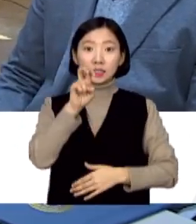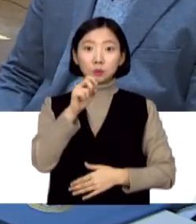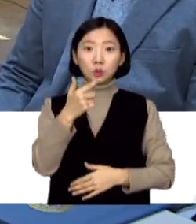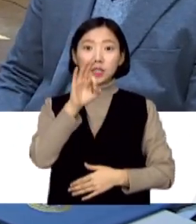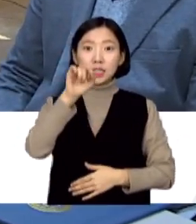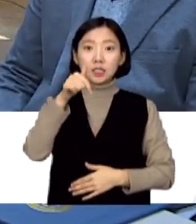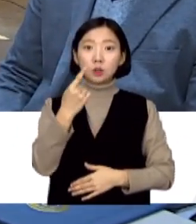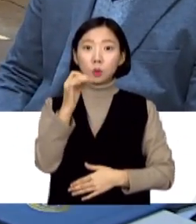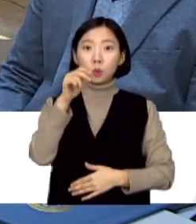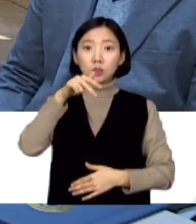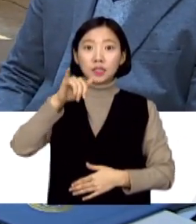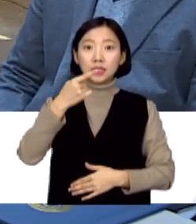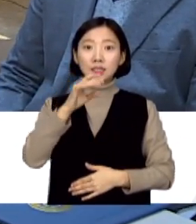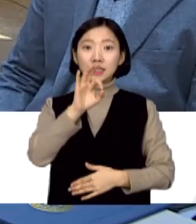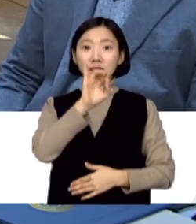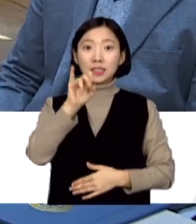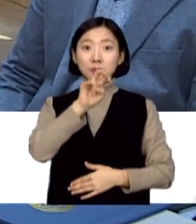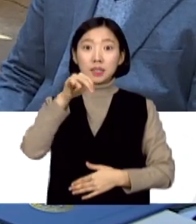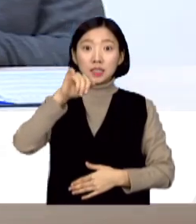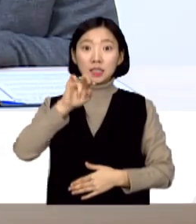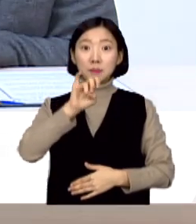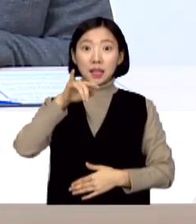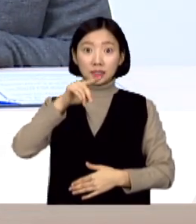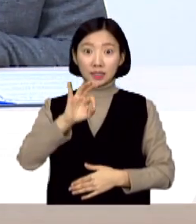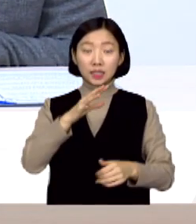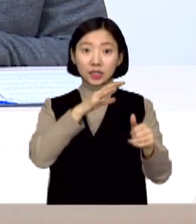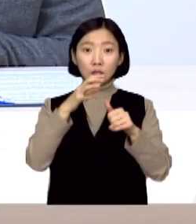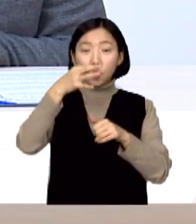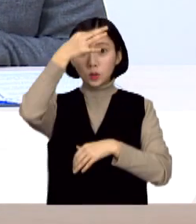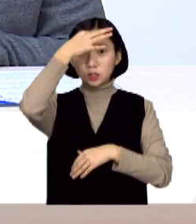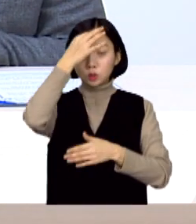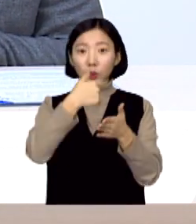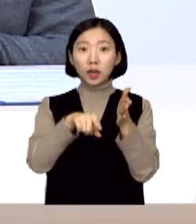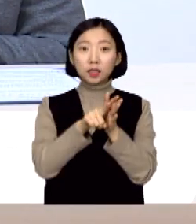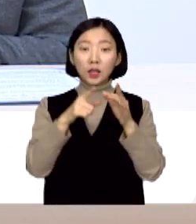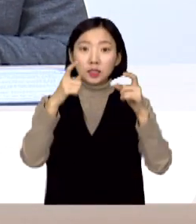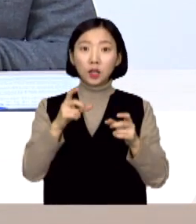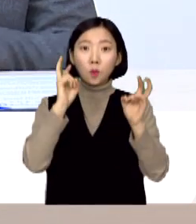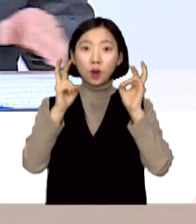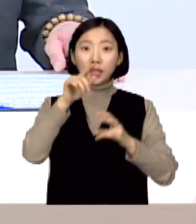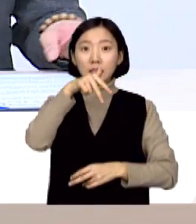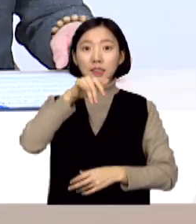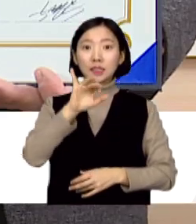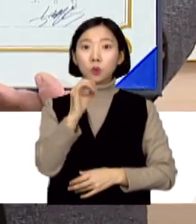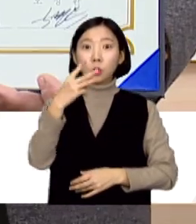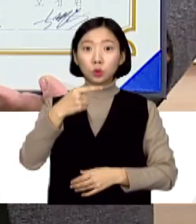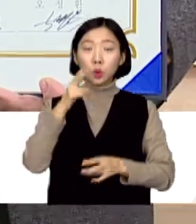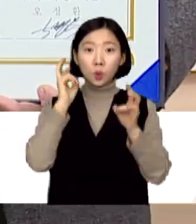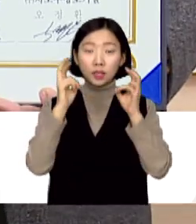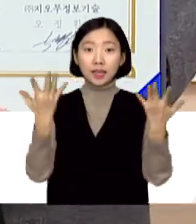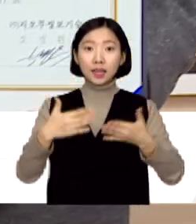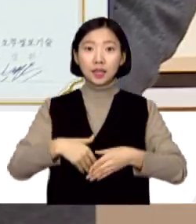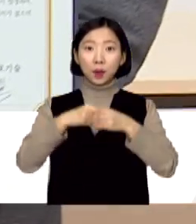안녕 씨가 지난 26일 인공지능 이미지 매칭 기술을 활용한 전시 안내 솔루션 도입을 위해 관내 기업인 주식회사 지오토